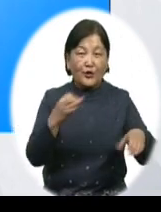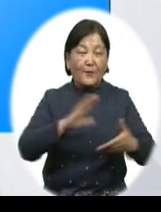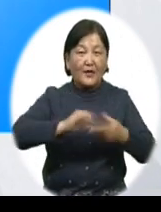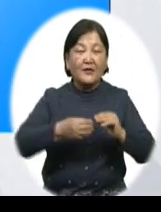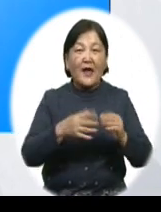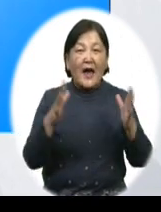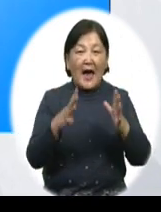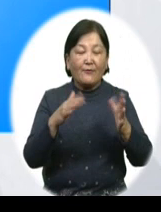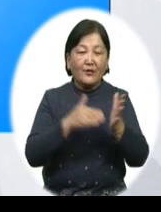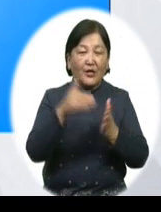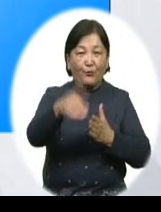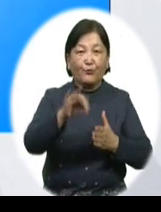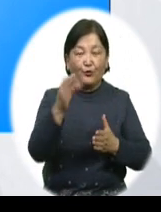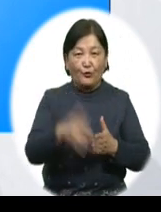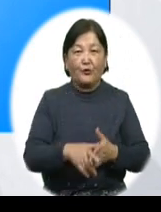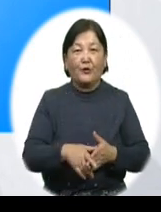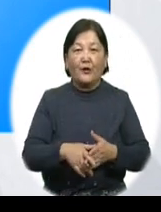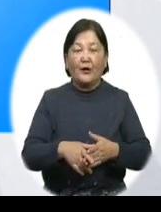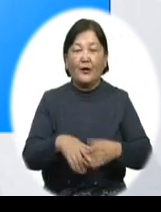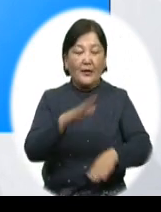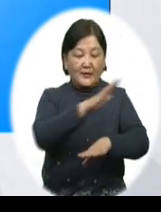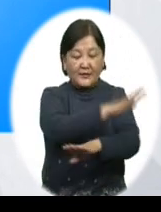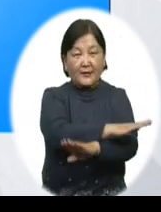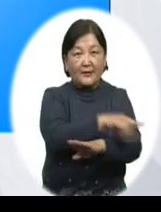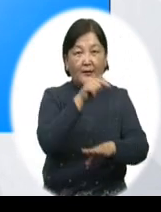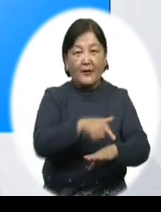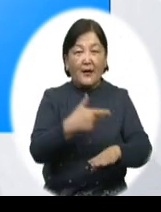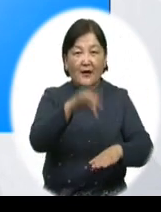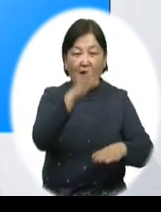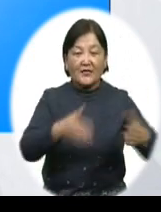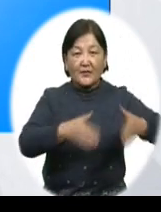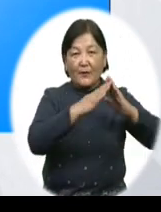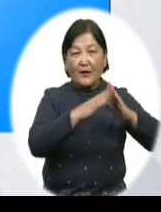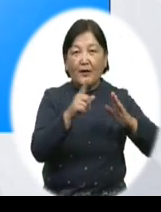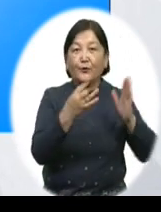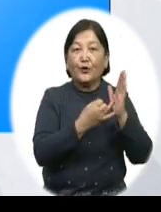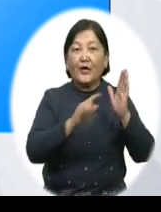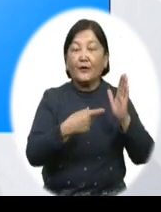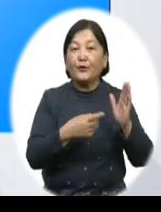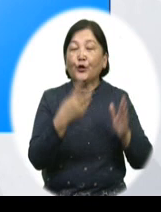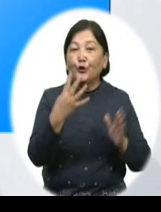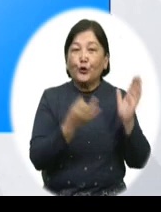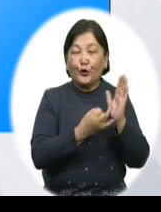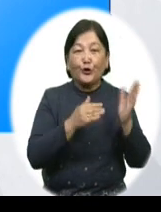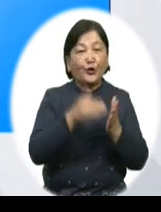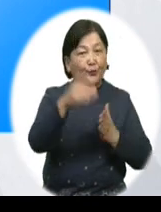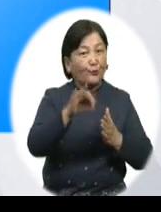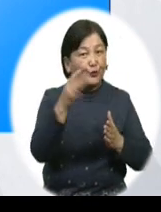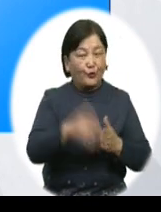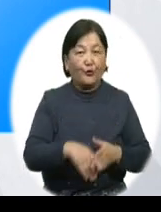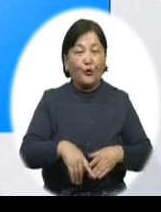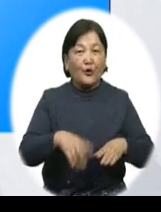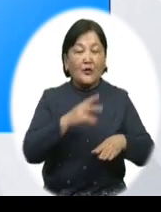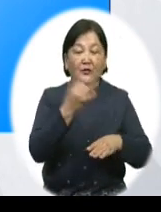10 тэрбум төгрөг. Зүүн дөрвөн зам, замын цагдаагийн уулзуурын гүүрэн гарцын байлгад 17.7 тэрбум төгрөг. Нийслэл хөдөө орон